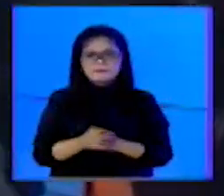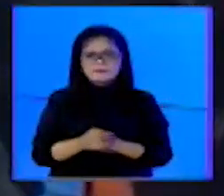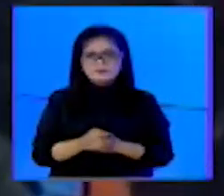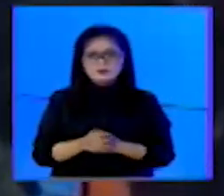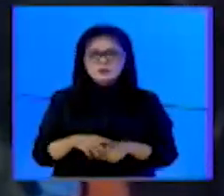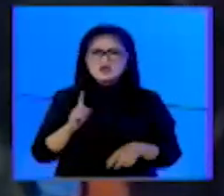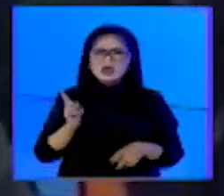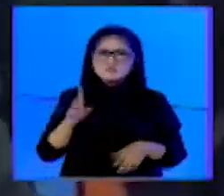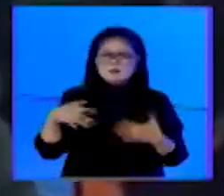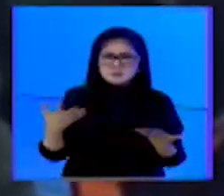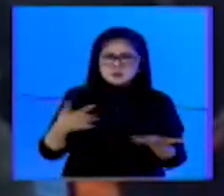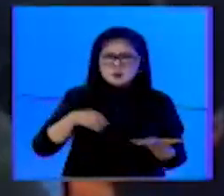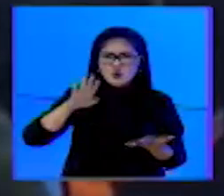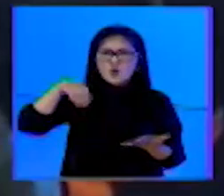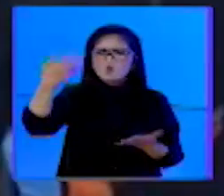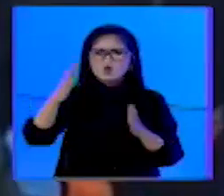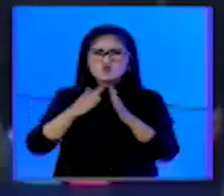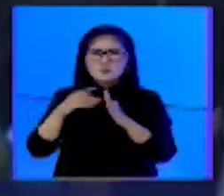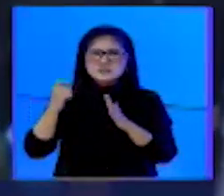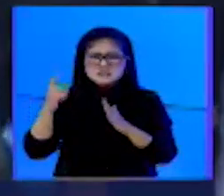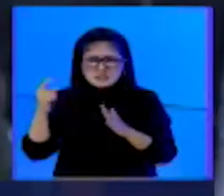untuk mengemai aktivitas masyarakat yang